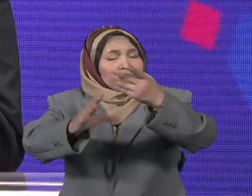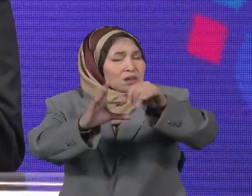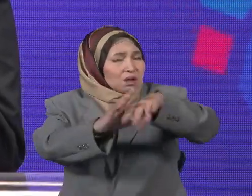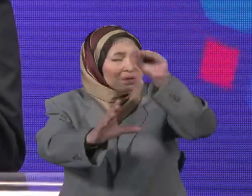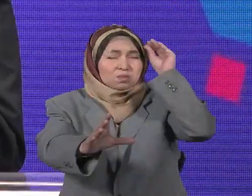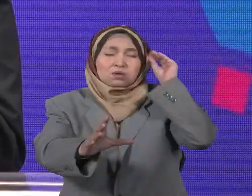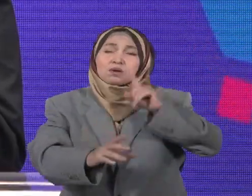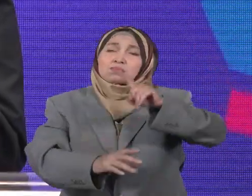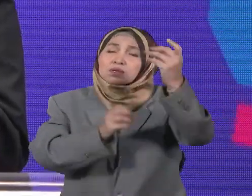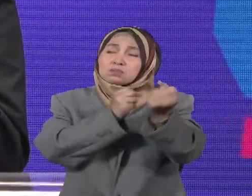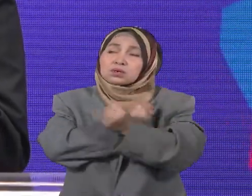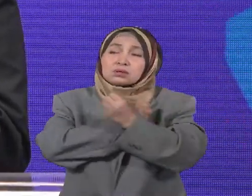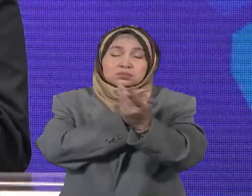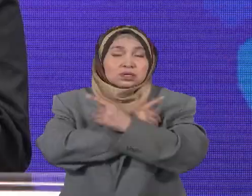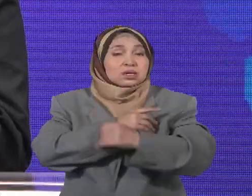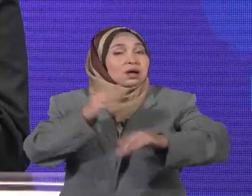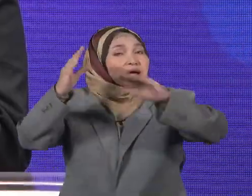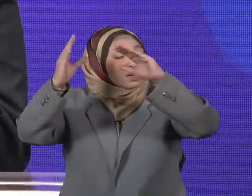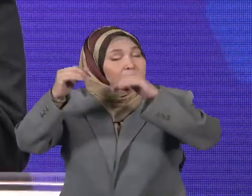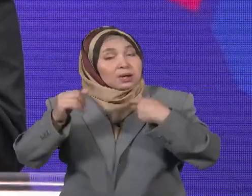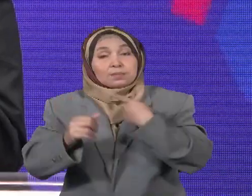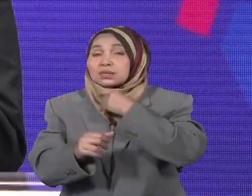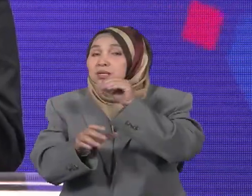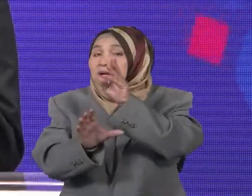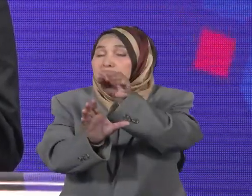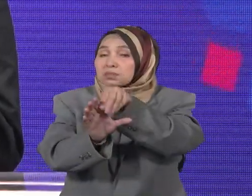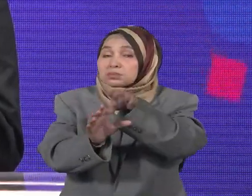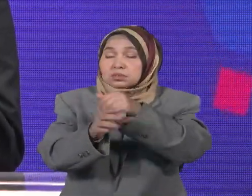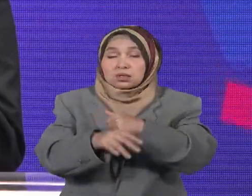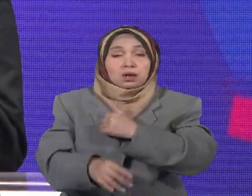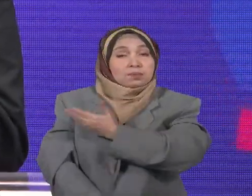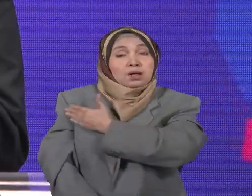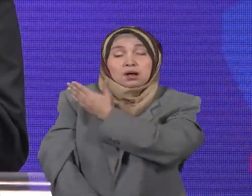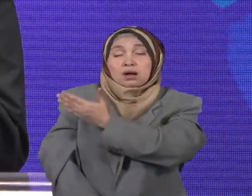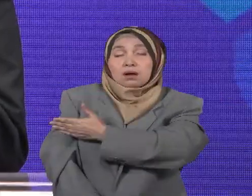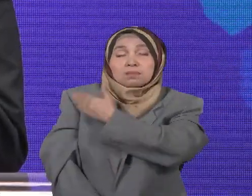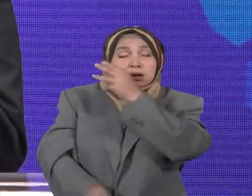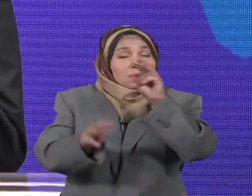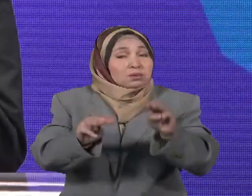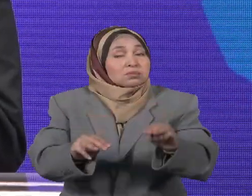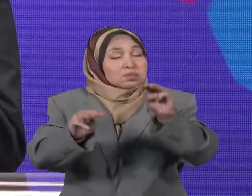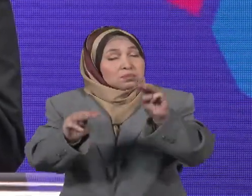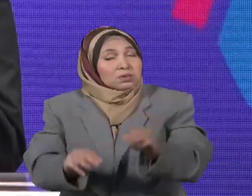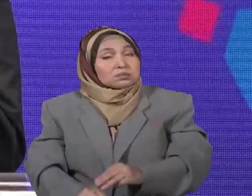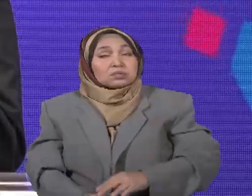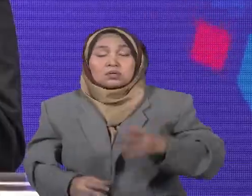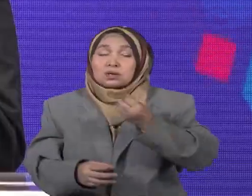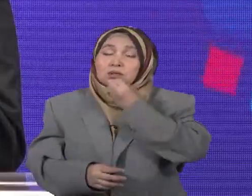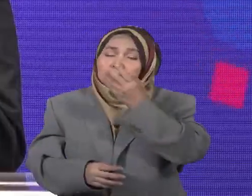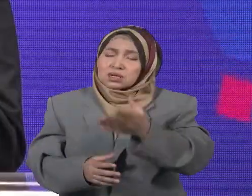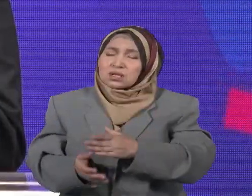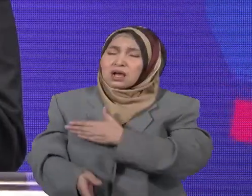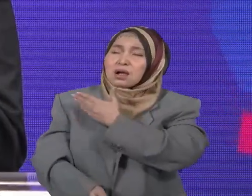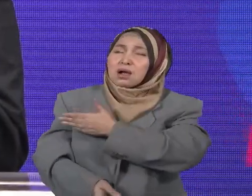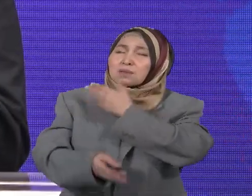Arhamar Rahimin. Moga-moga kami tidak tergolong dalam kalangan hamba-hambamu yang mana dia dinyatakan sebagai